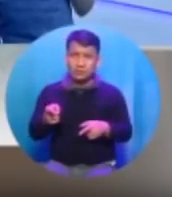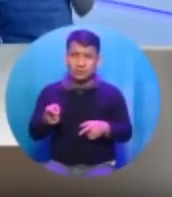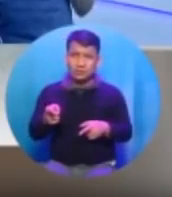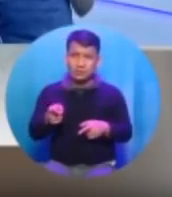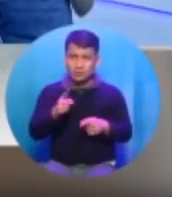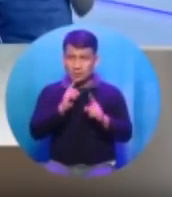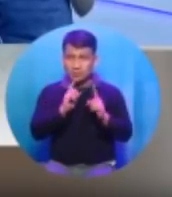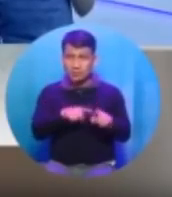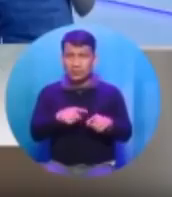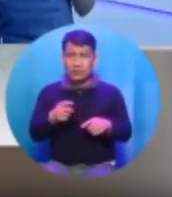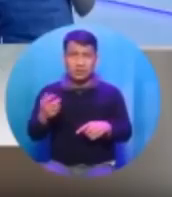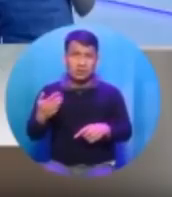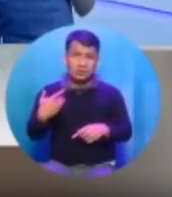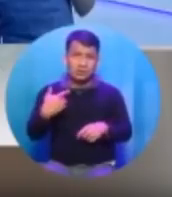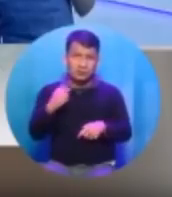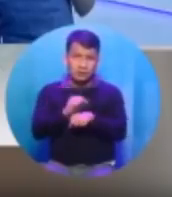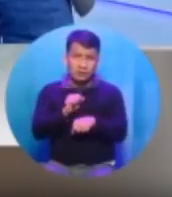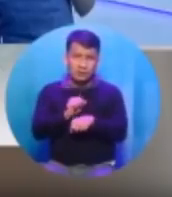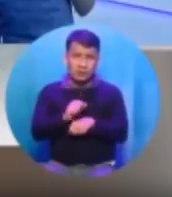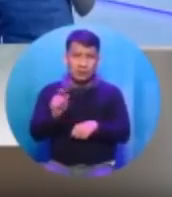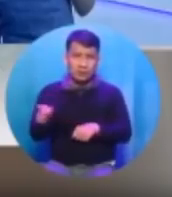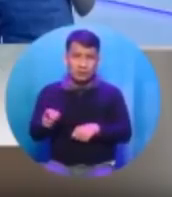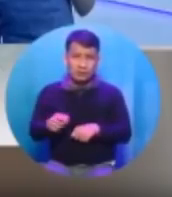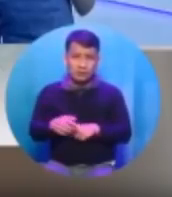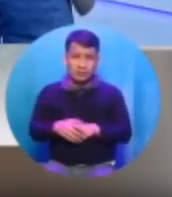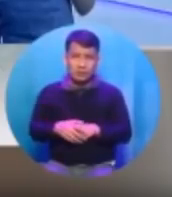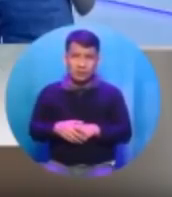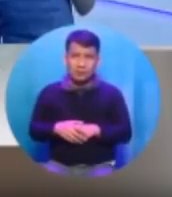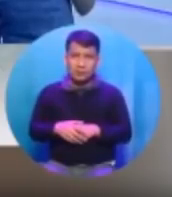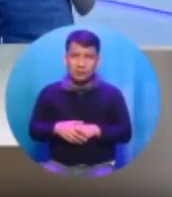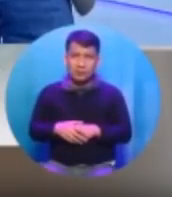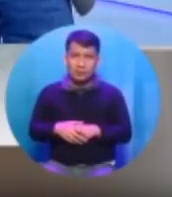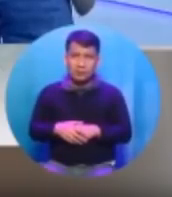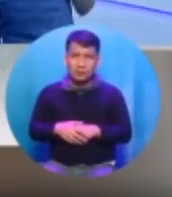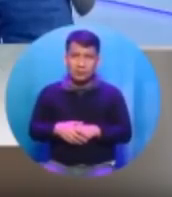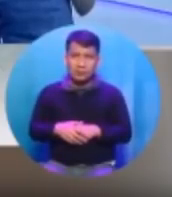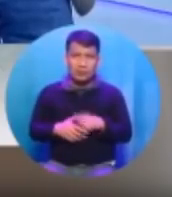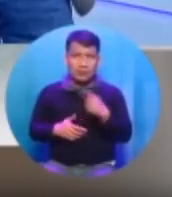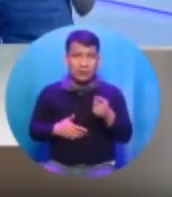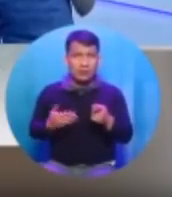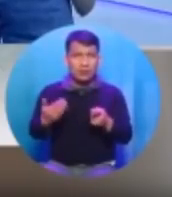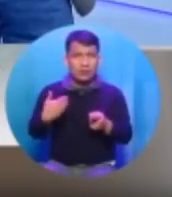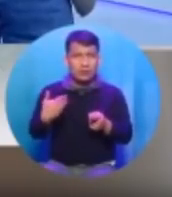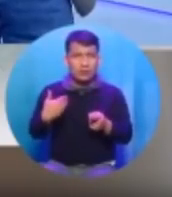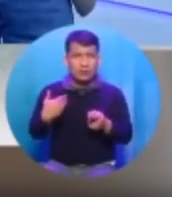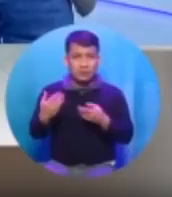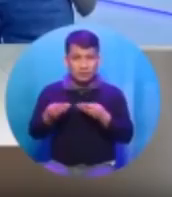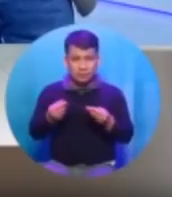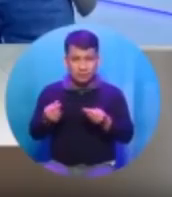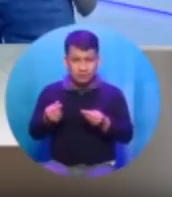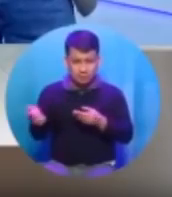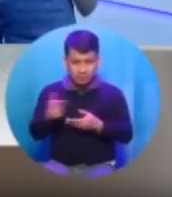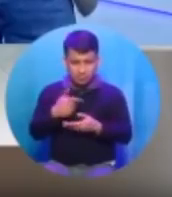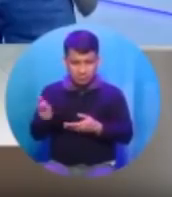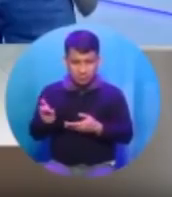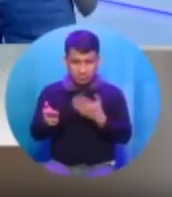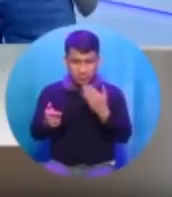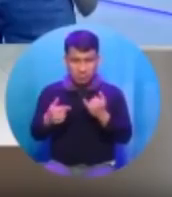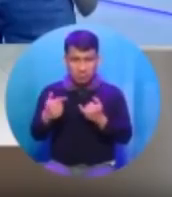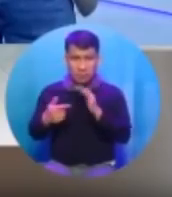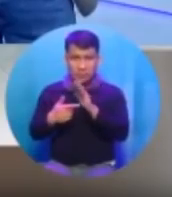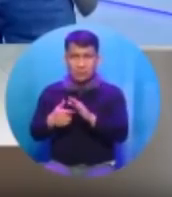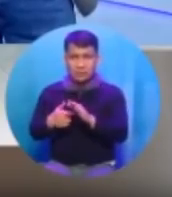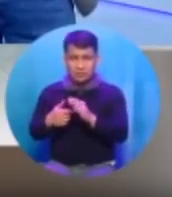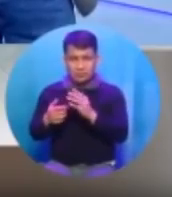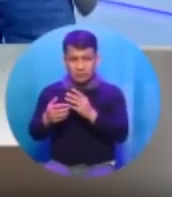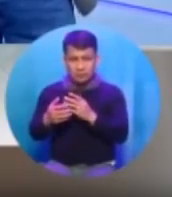ng record, hindi na daw makakapagtrabaho, paano na daw yung anak ko. Tapos bukod pa doon, hindi daw sila magagasto sa akin kung